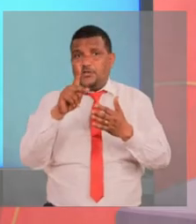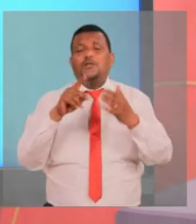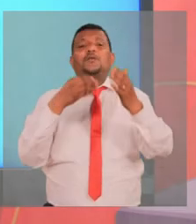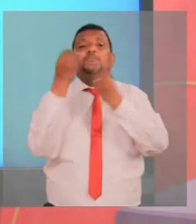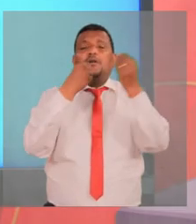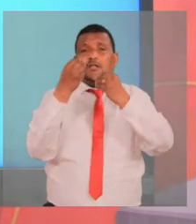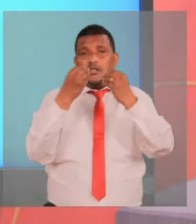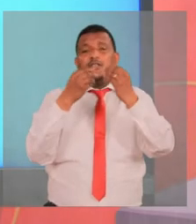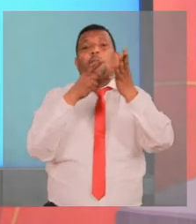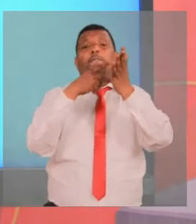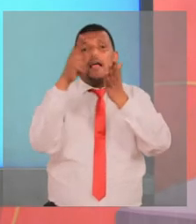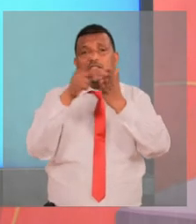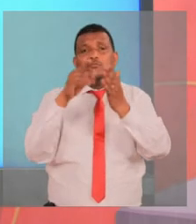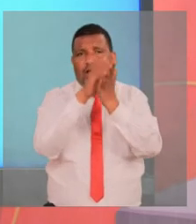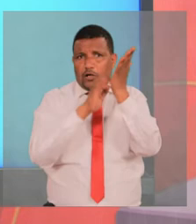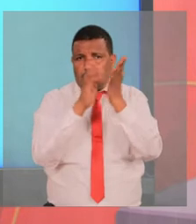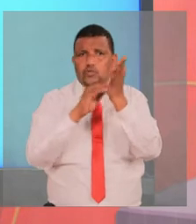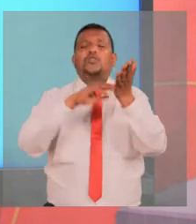सब्सक्राइब